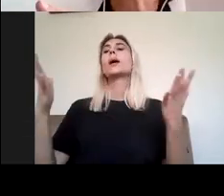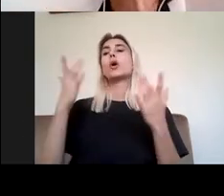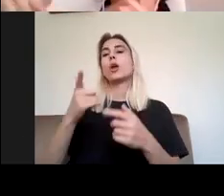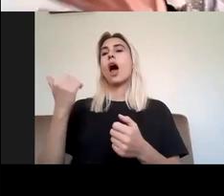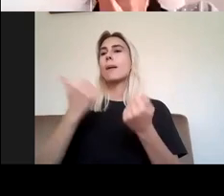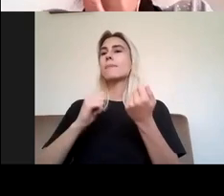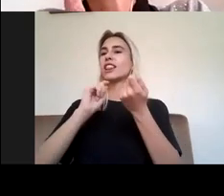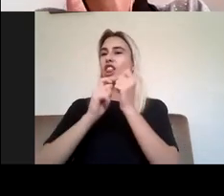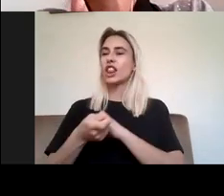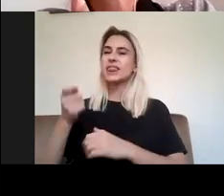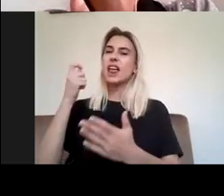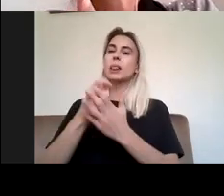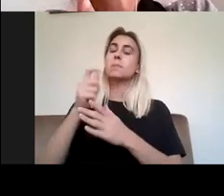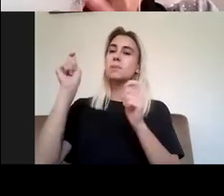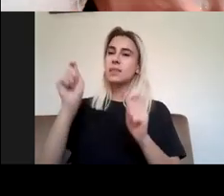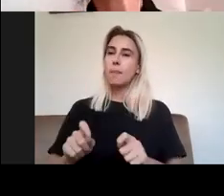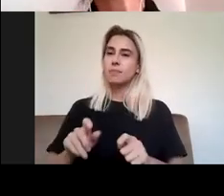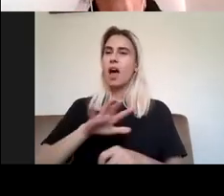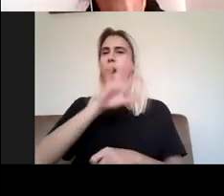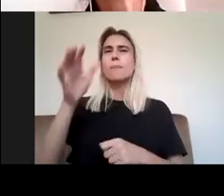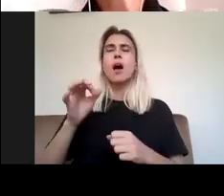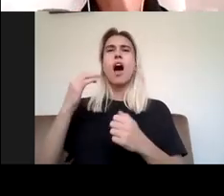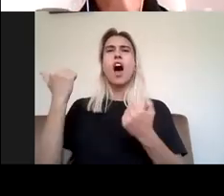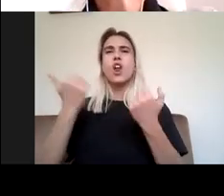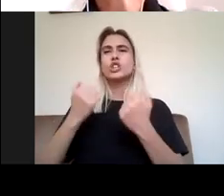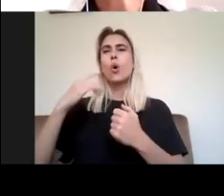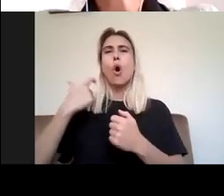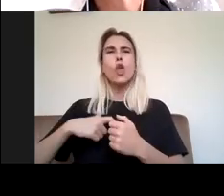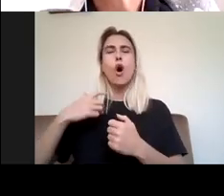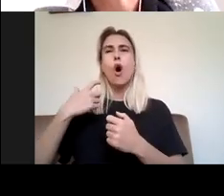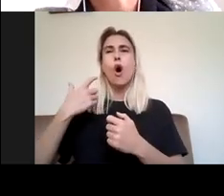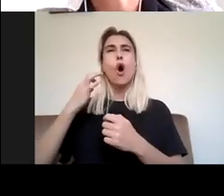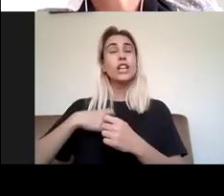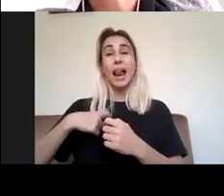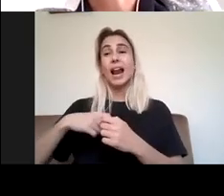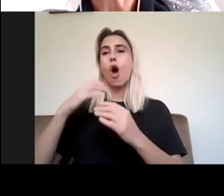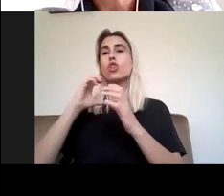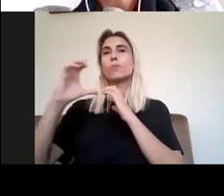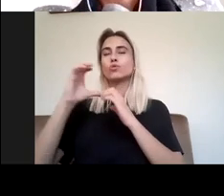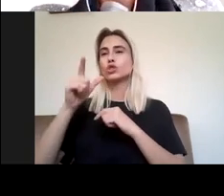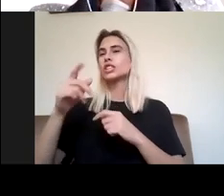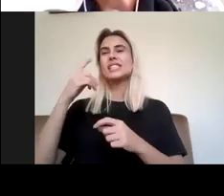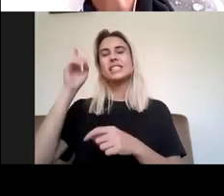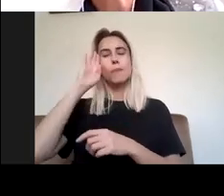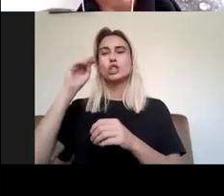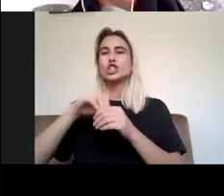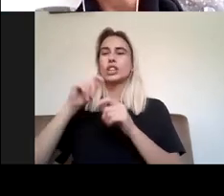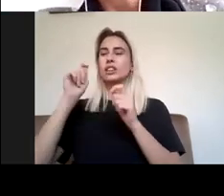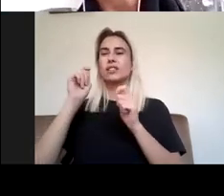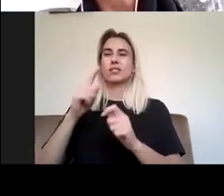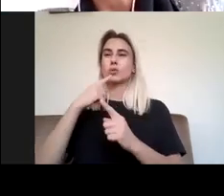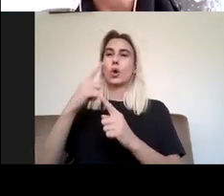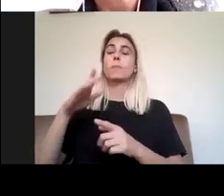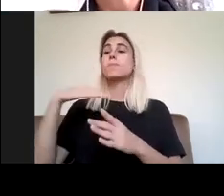yatırımı yaptık. Bütün araçlarımız özellikle otobüslerde erişilebilir. Bugün baktığınızda İstanbul ölçeği için konuşuyorum. Başka şehirlerde